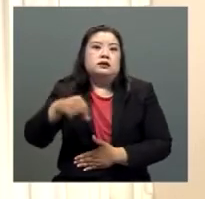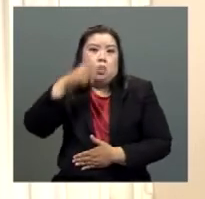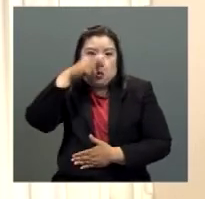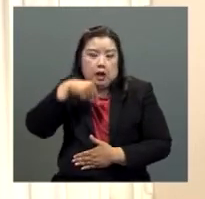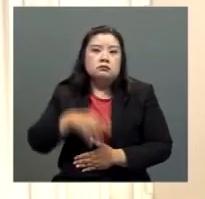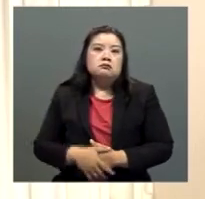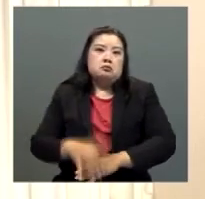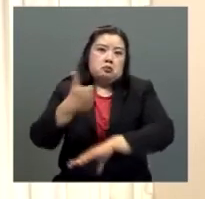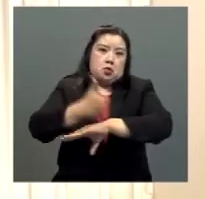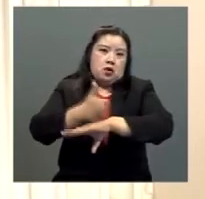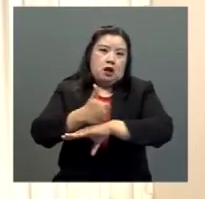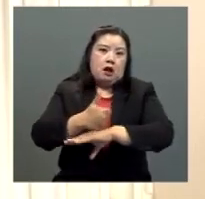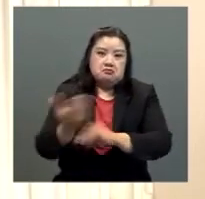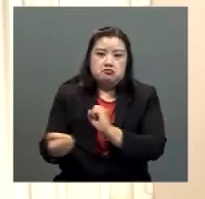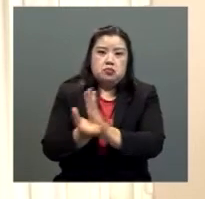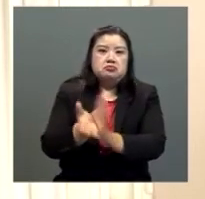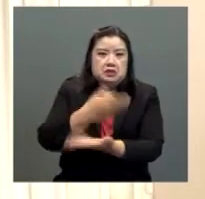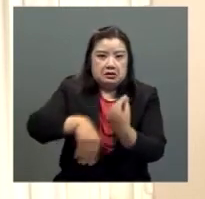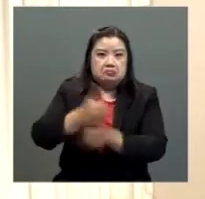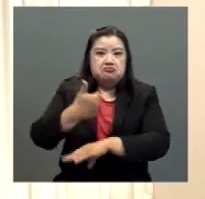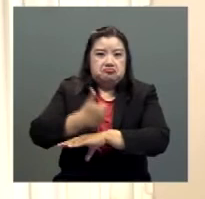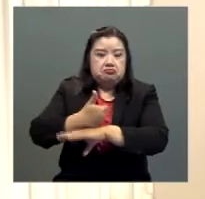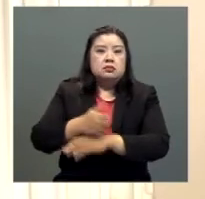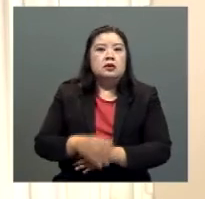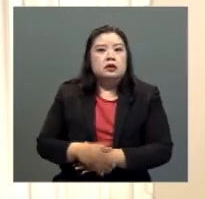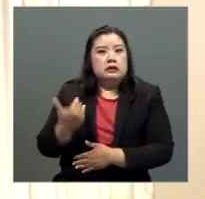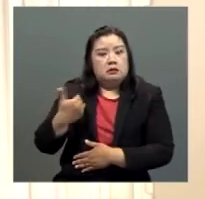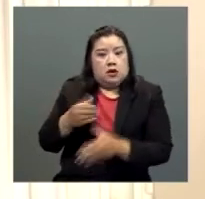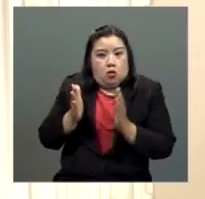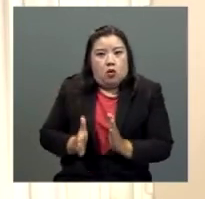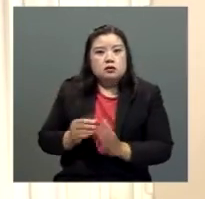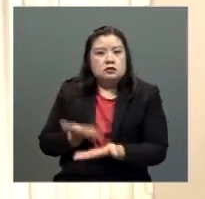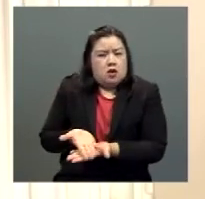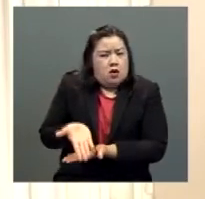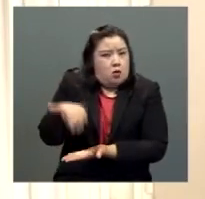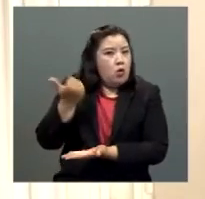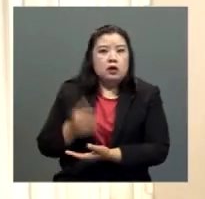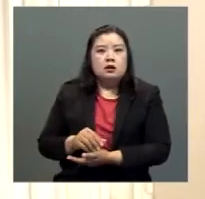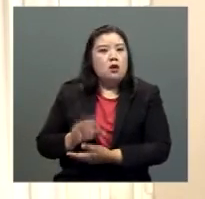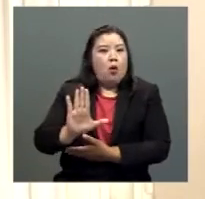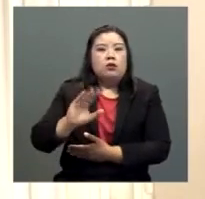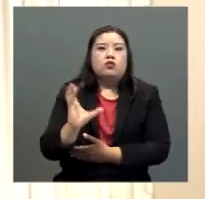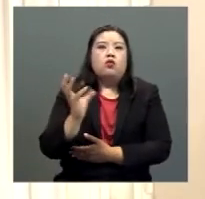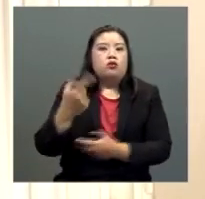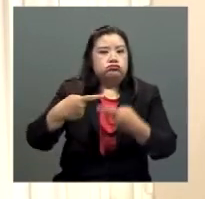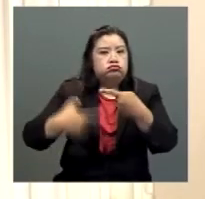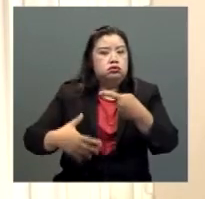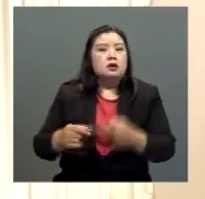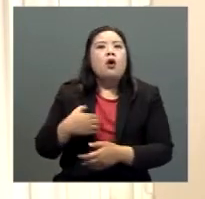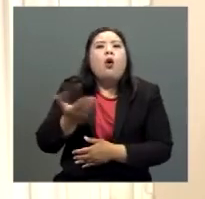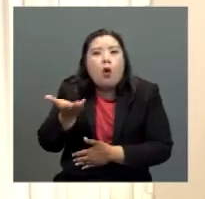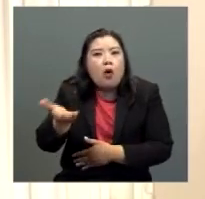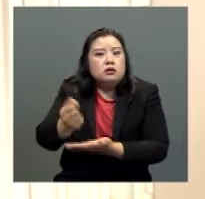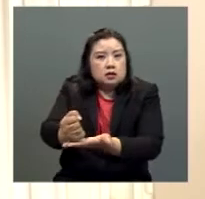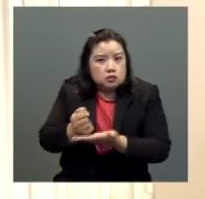อย่างมากต่อเศรษฐกิจของประเทศและถูกจัดให้อยู่ในกลุ่มบุคคลที่ร่ำรวยที่สุดในโลกผมขอให้ท่านได้มีบทบาทสำคั